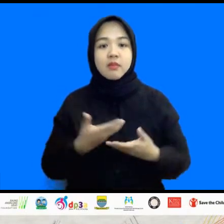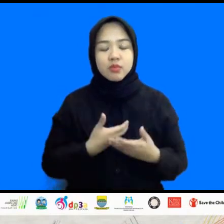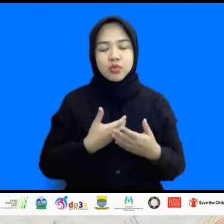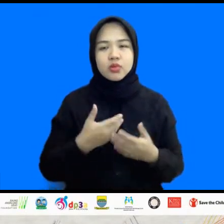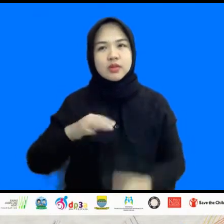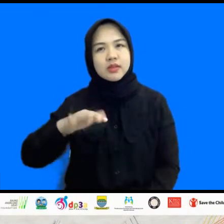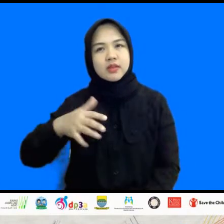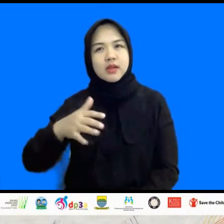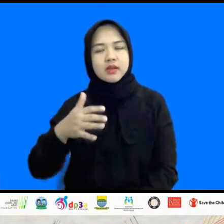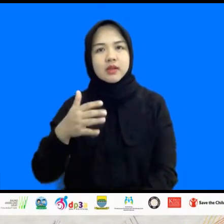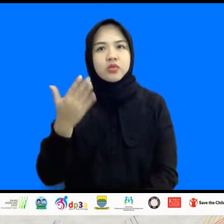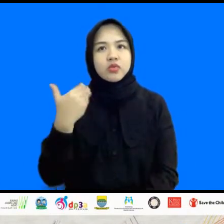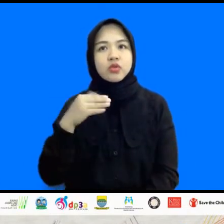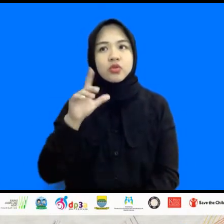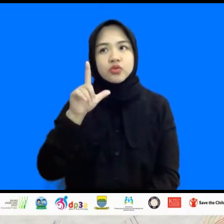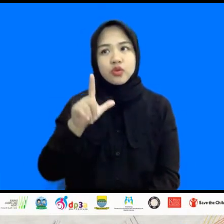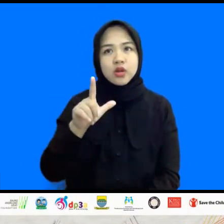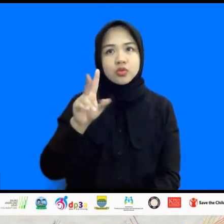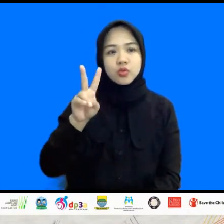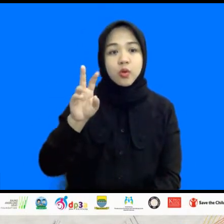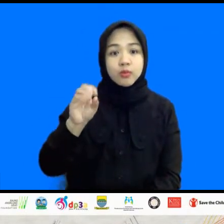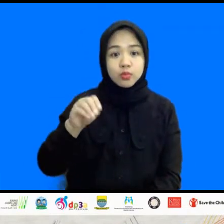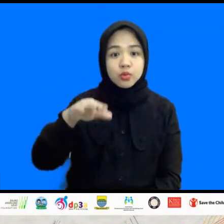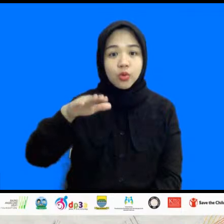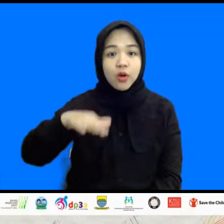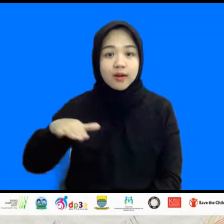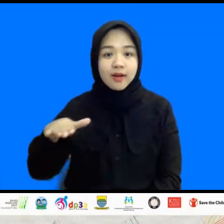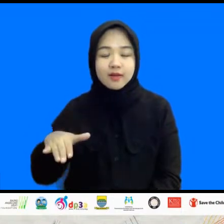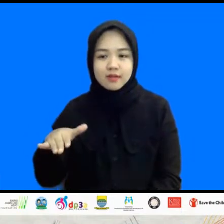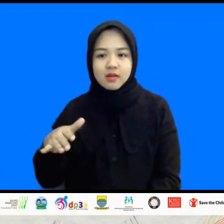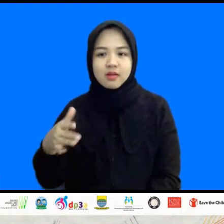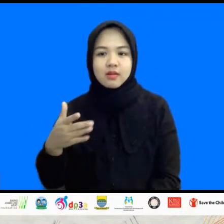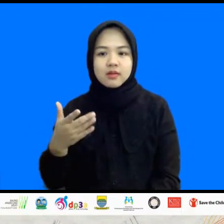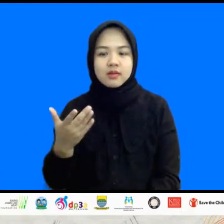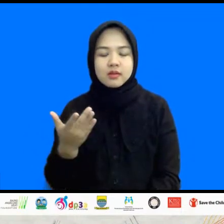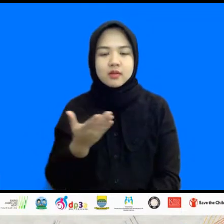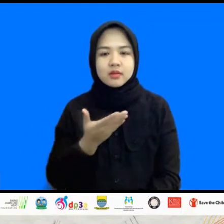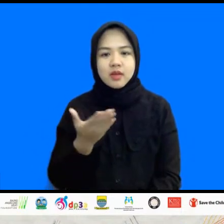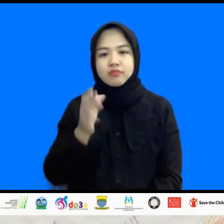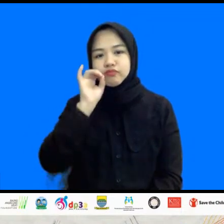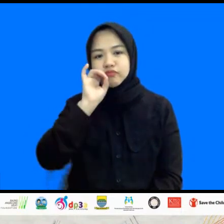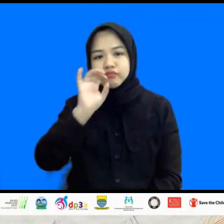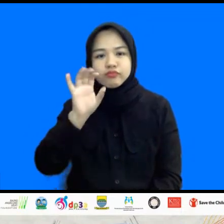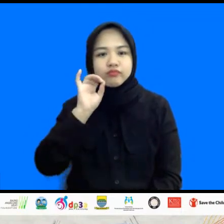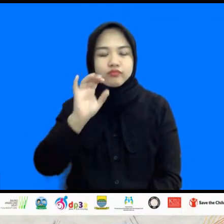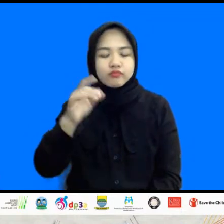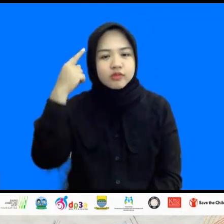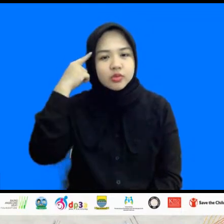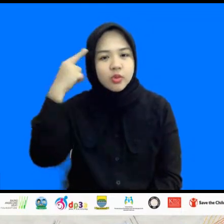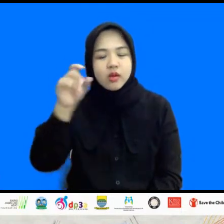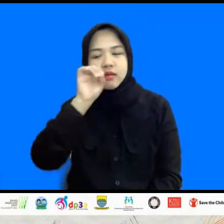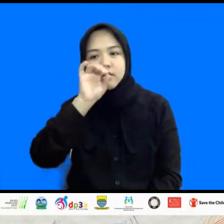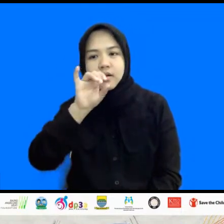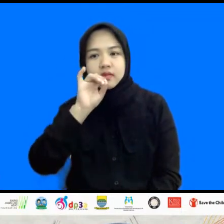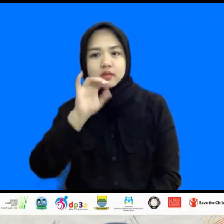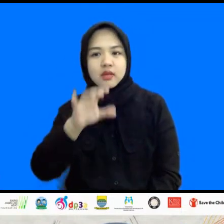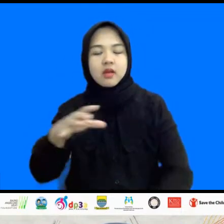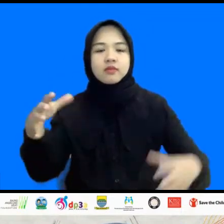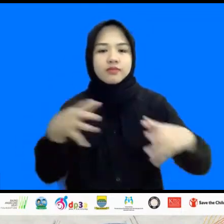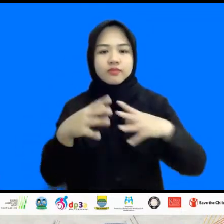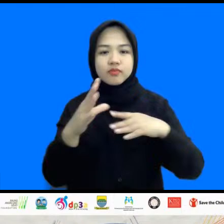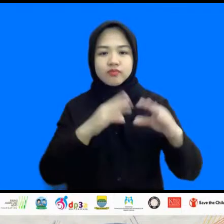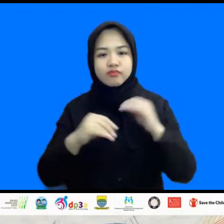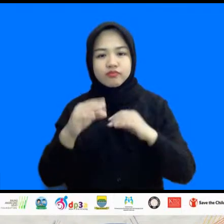kurang lebih waktu itu 720 anak ya yang menyampaikan suaranya yang kemudian digodok